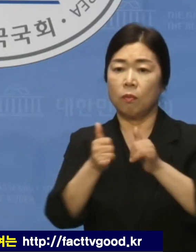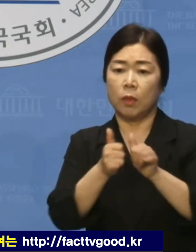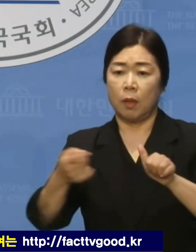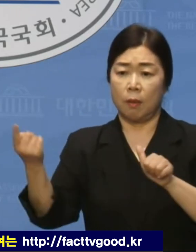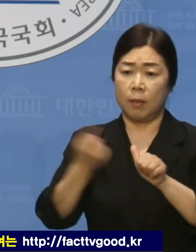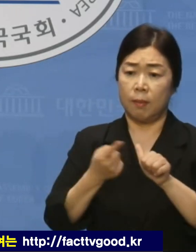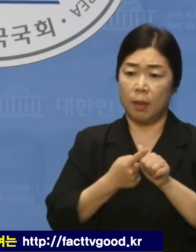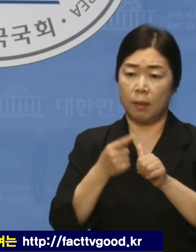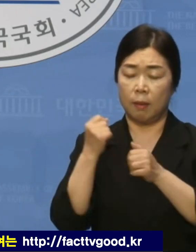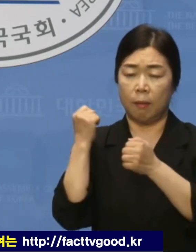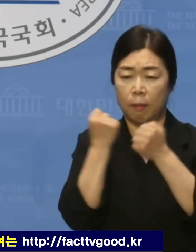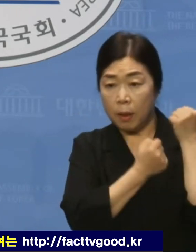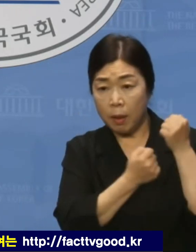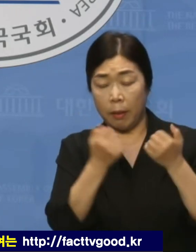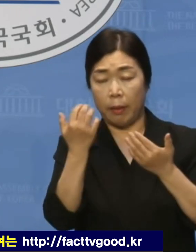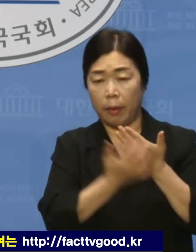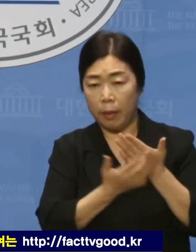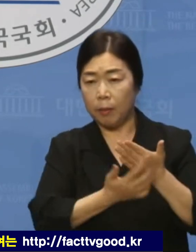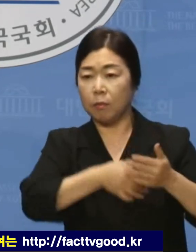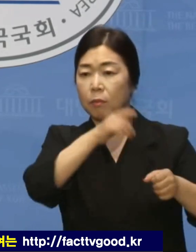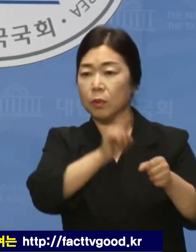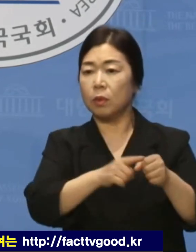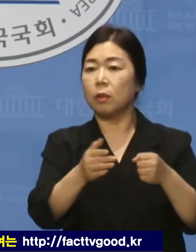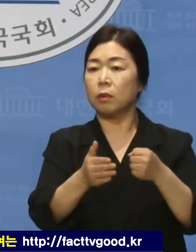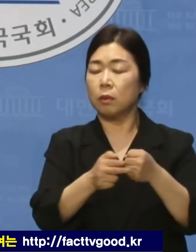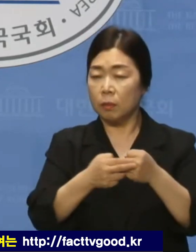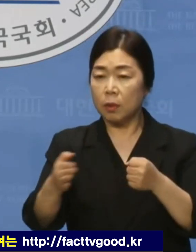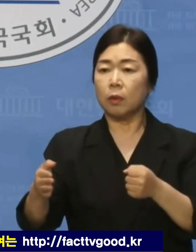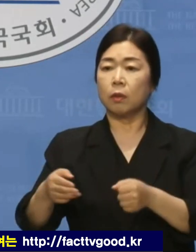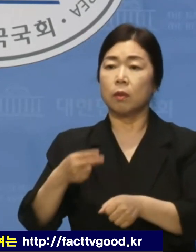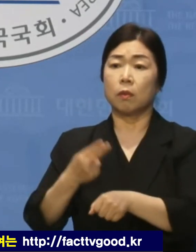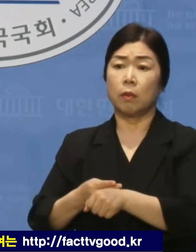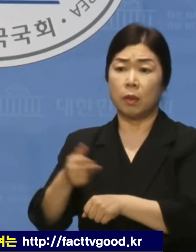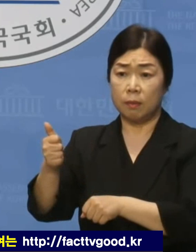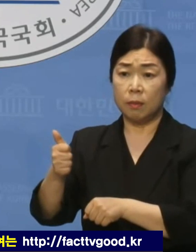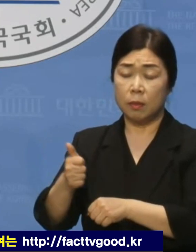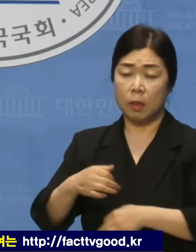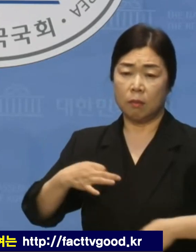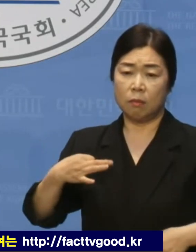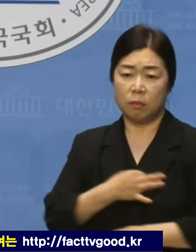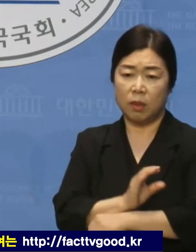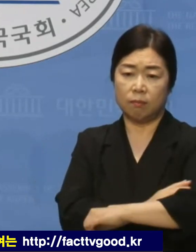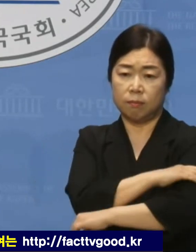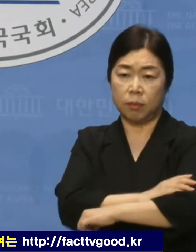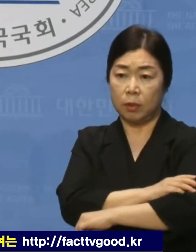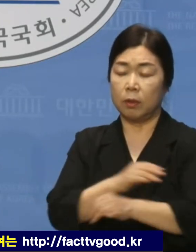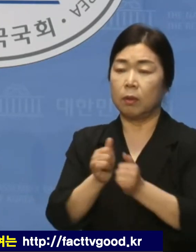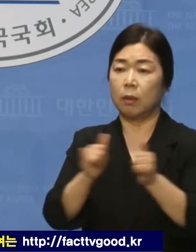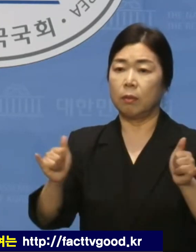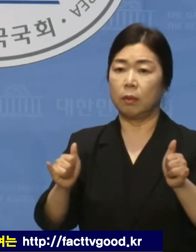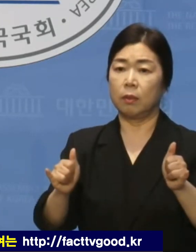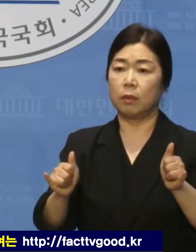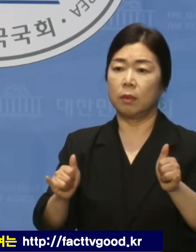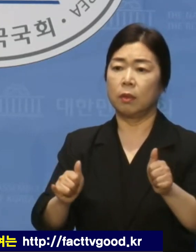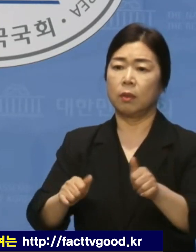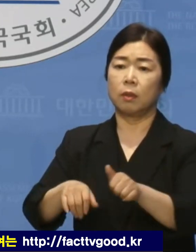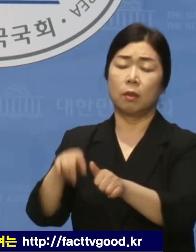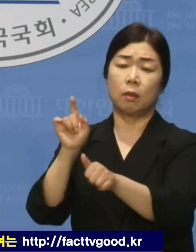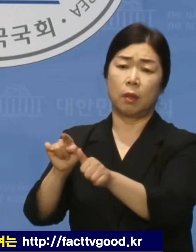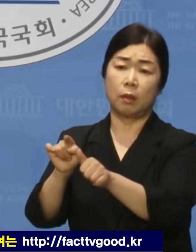비판을 피하기 위해 교원들을 부패 카르텔로 호도하려는 윤석열